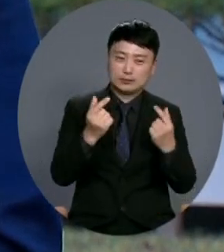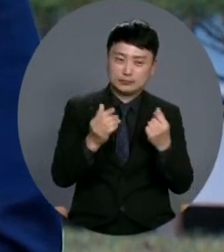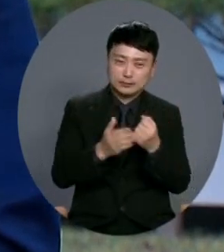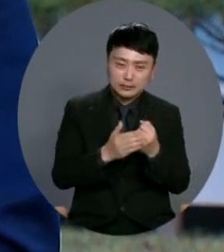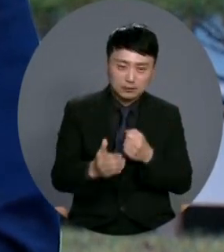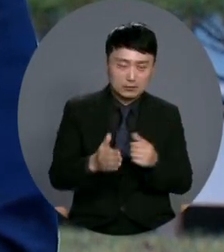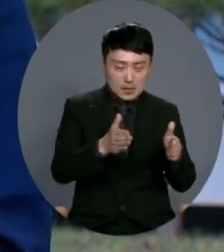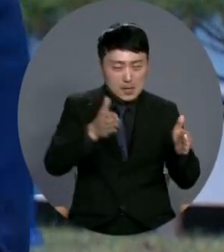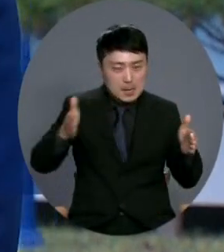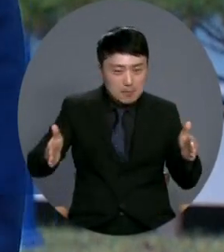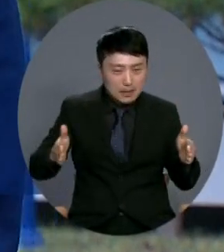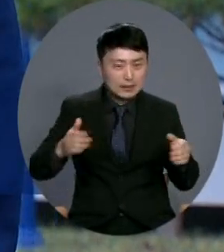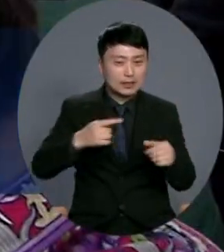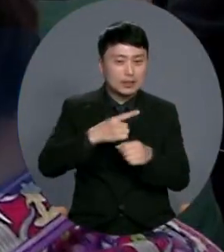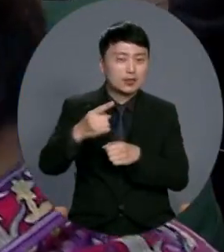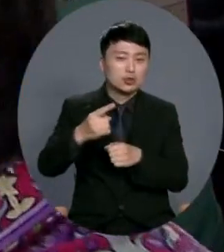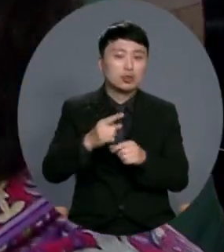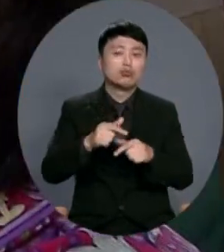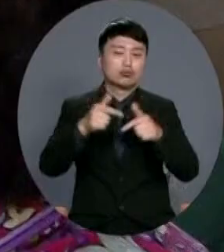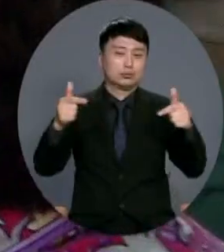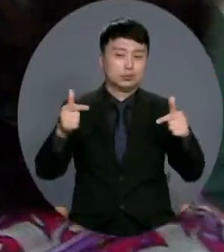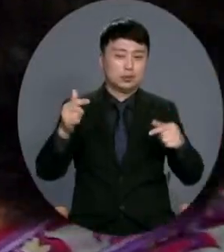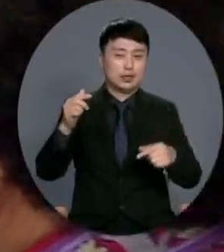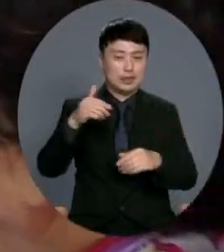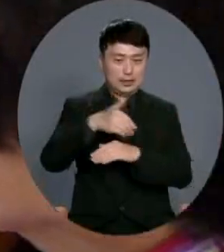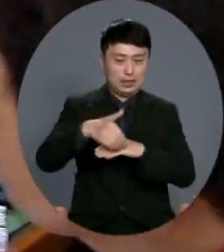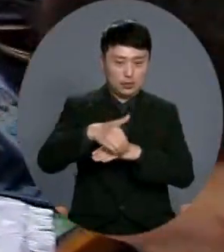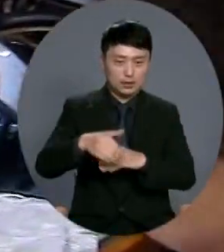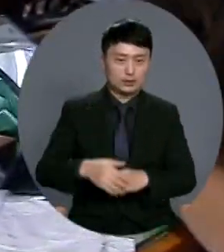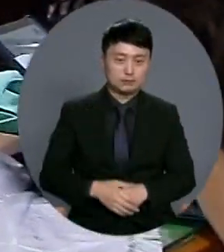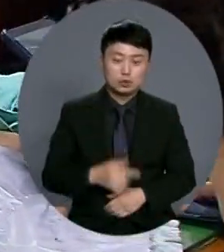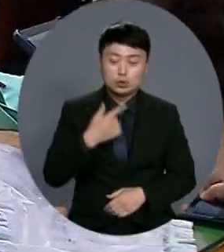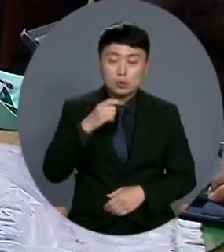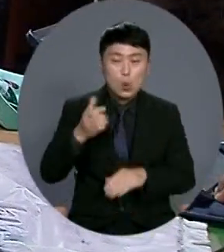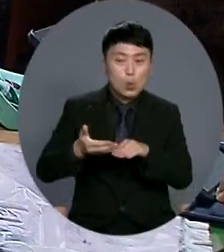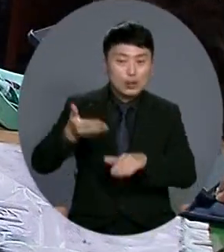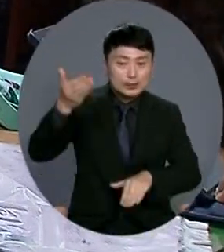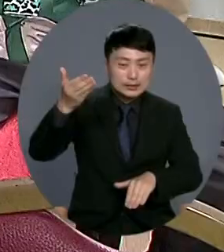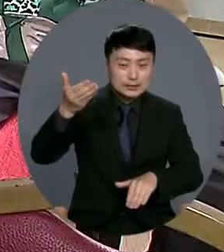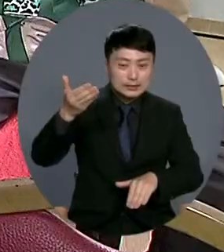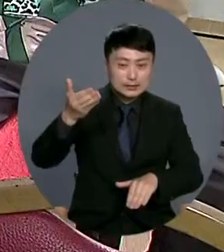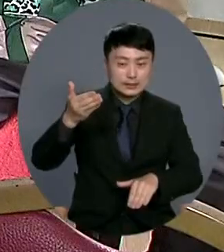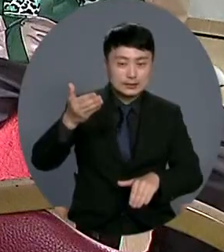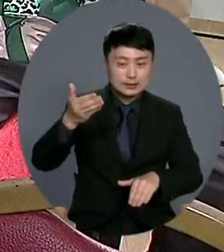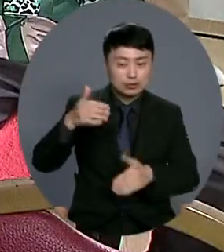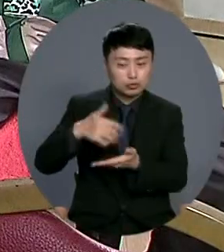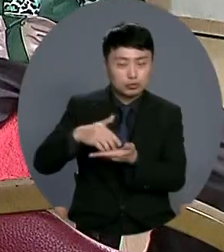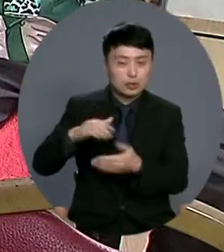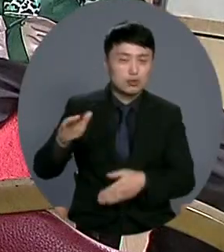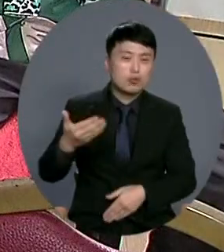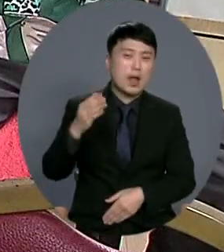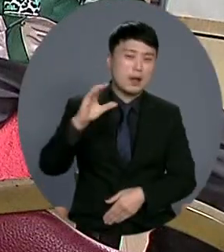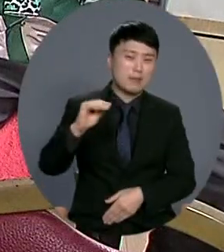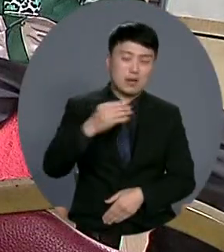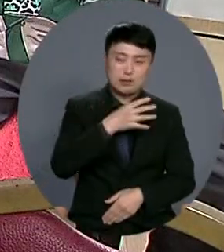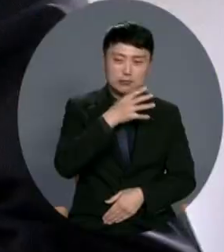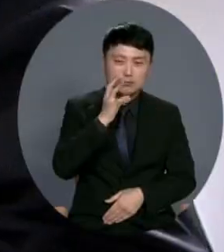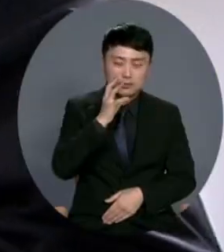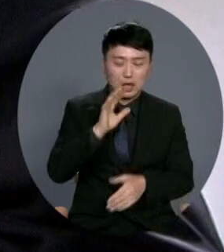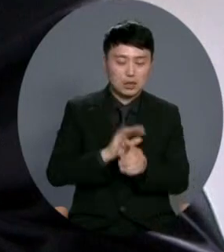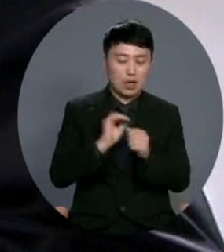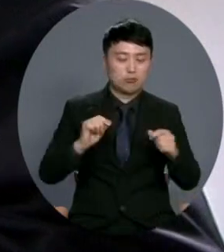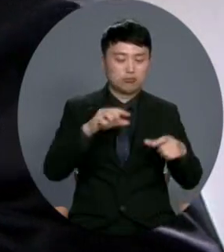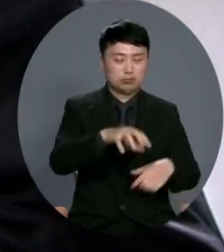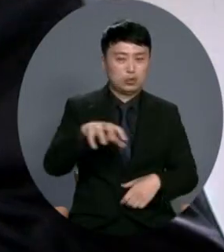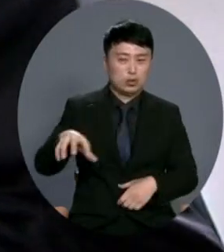규모를 좀 더 내년부터 좀 더 확대해 나갈 계획입니다. 우리나라 65살 인구는 900만 명, 특히 노인 인구가 많은